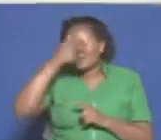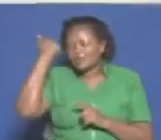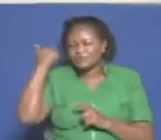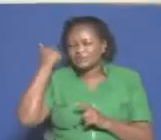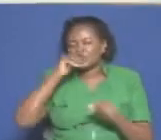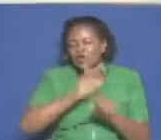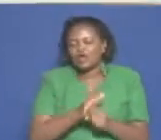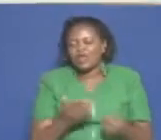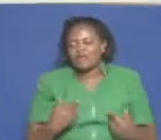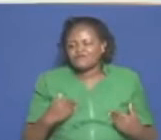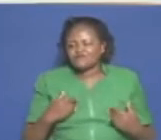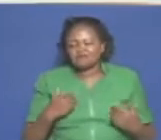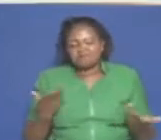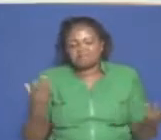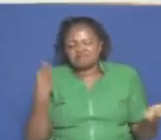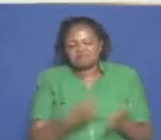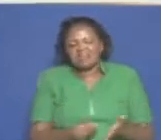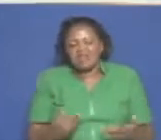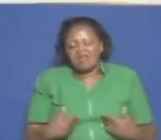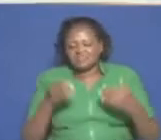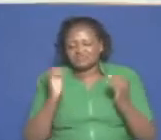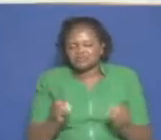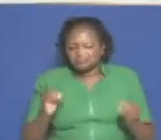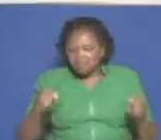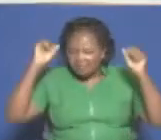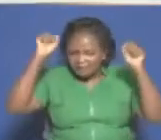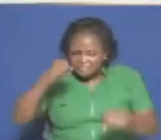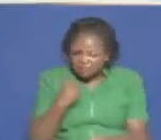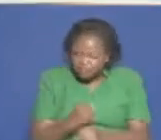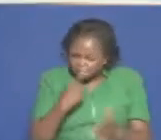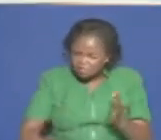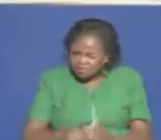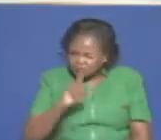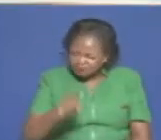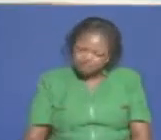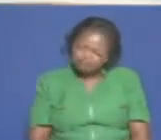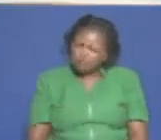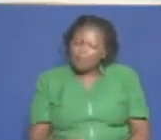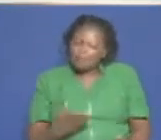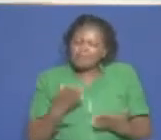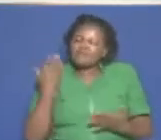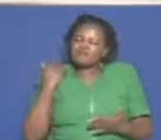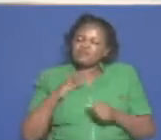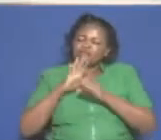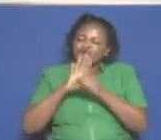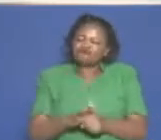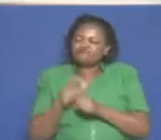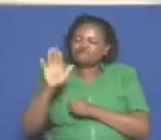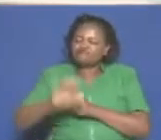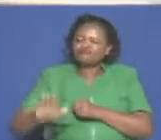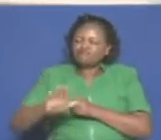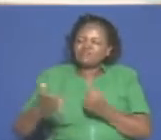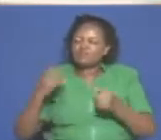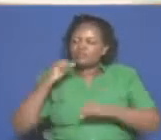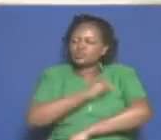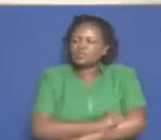corona limetupata, mtu hana fedha za kuendelea, mtu kama huyo atafanywa namna gani? Ama sasa tuseme kama zile marginalized areas, watu kuna mashule